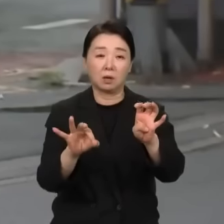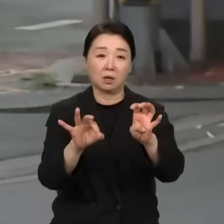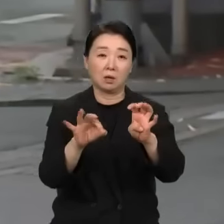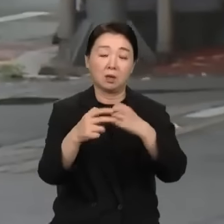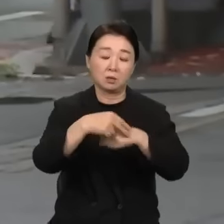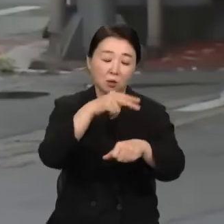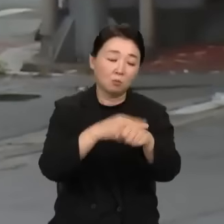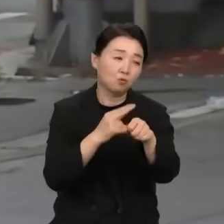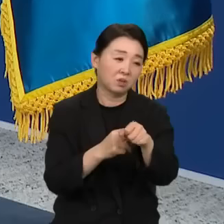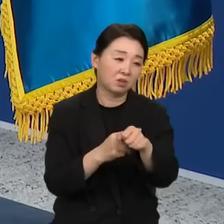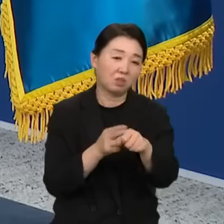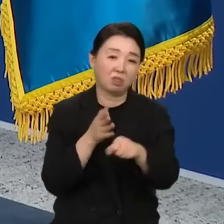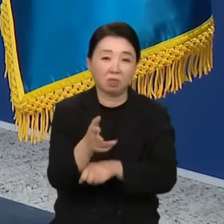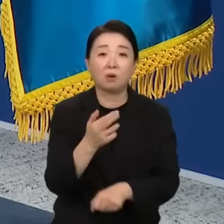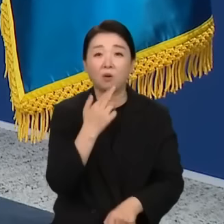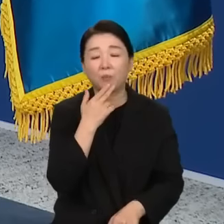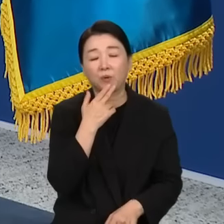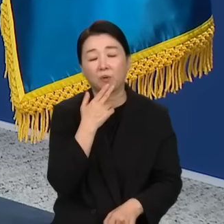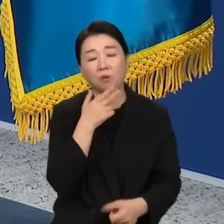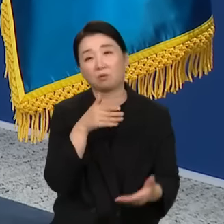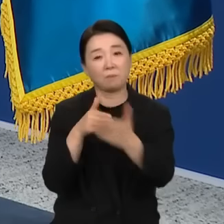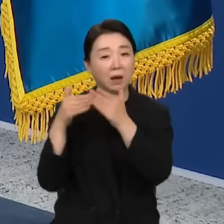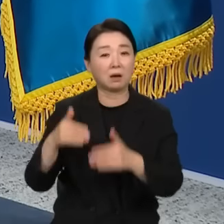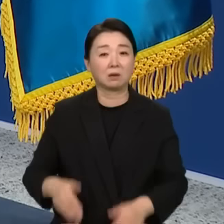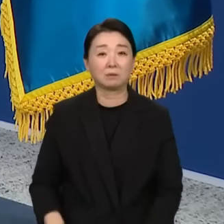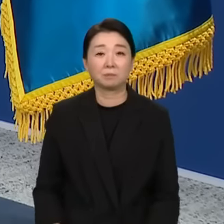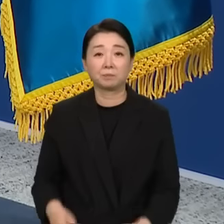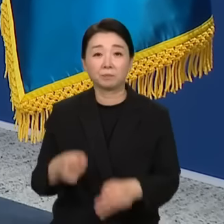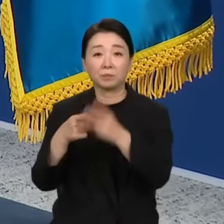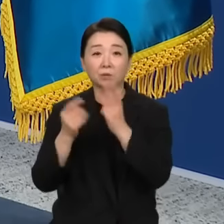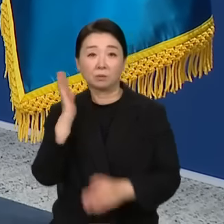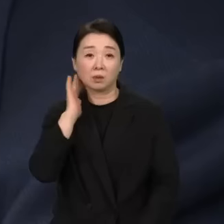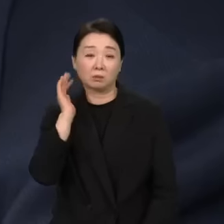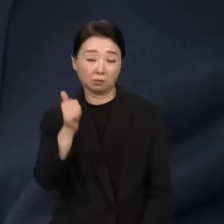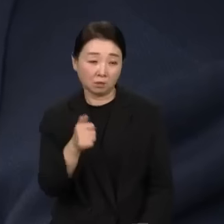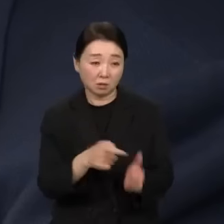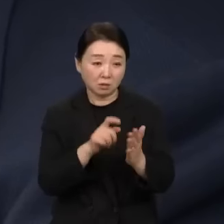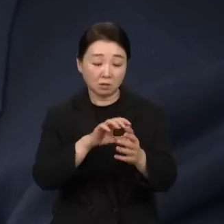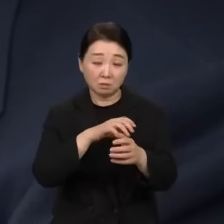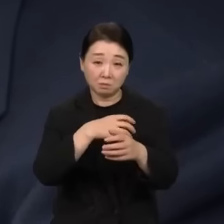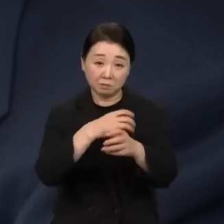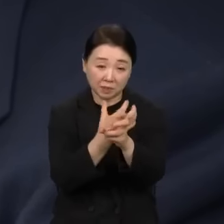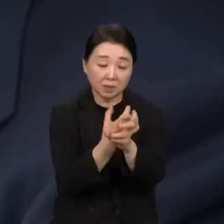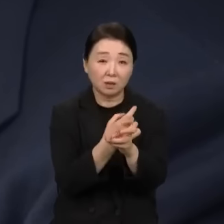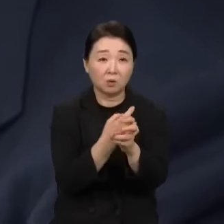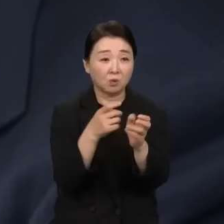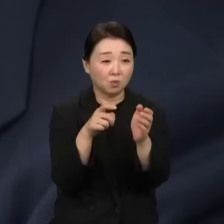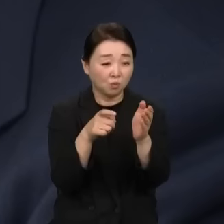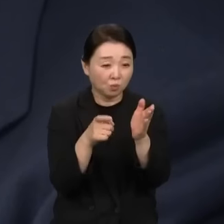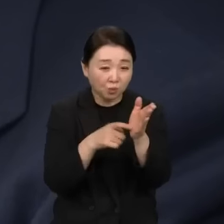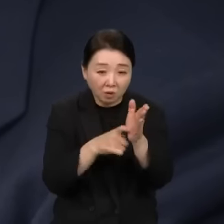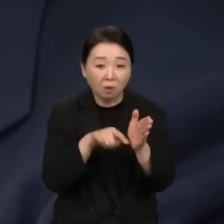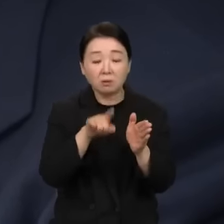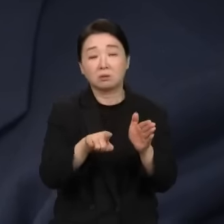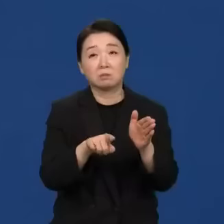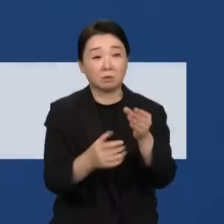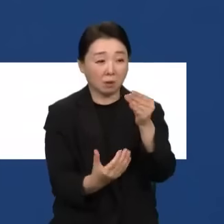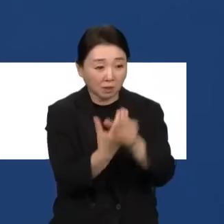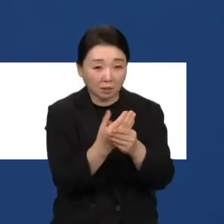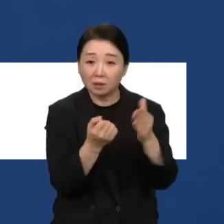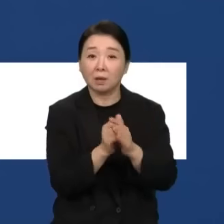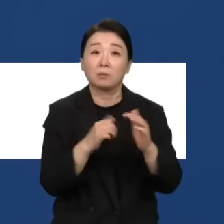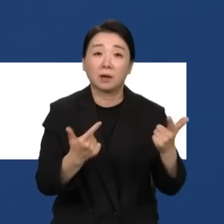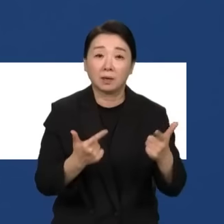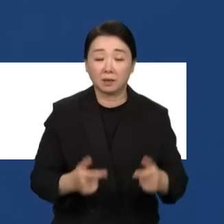부제로 인한 것이었습니다 하지만 윤 대통령은 응급실 위기는 이번 사태로 불거진게 아니라고 했습니다 제가